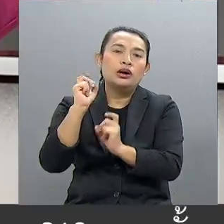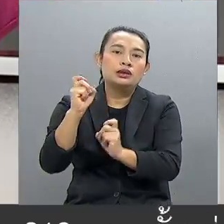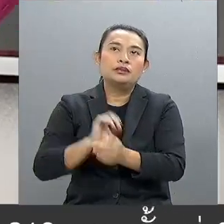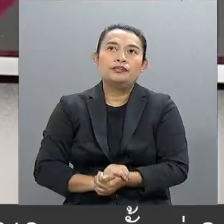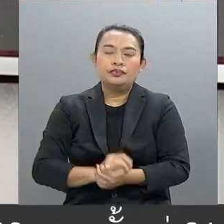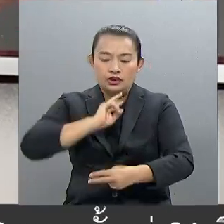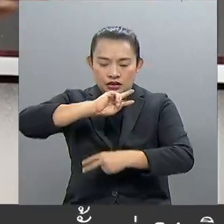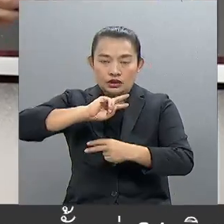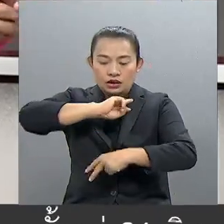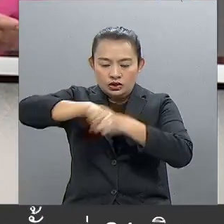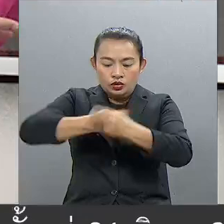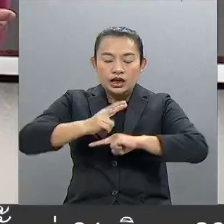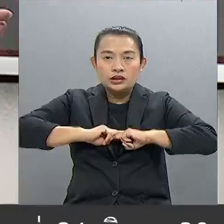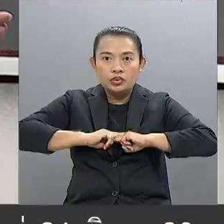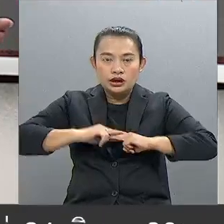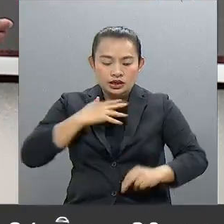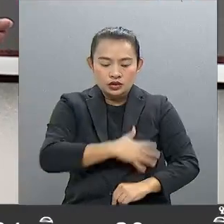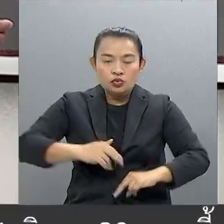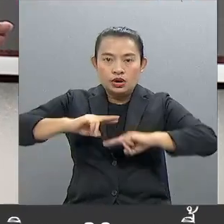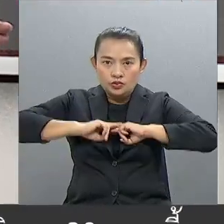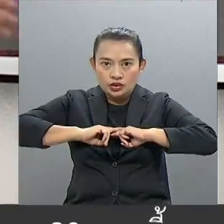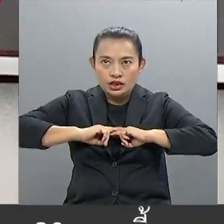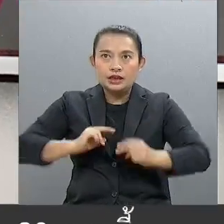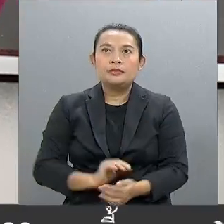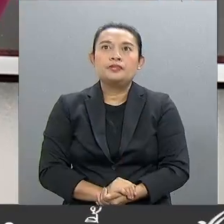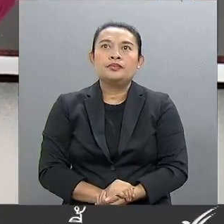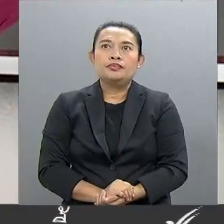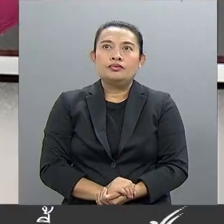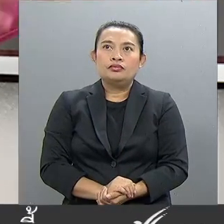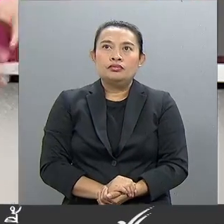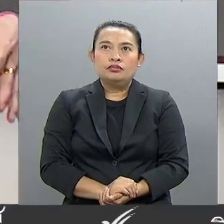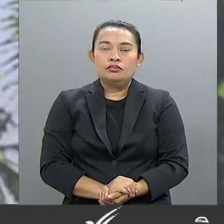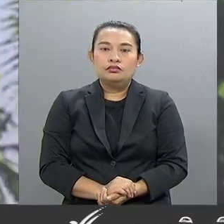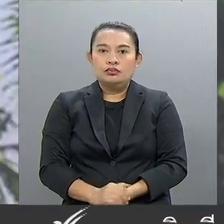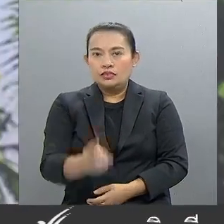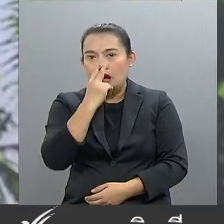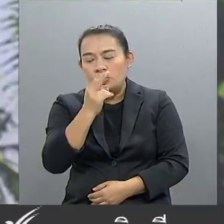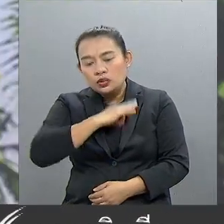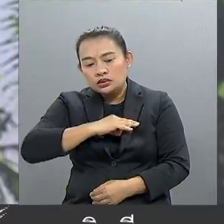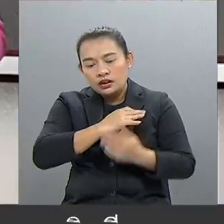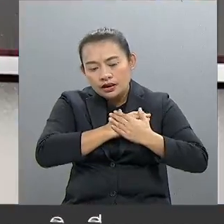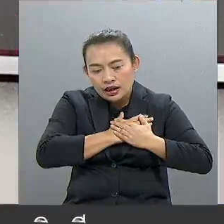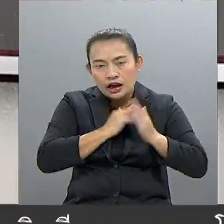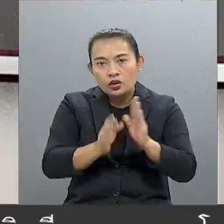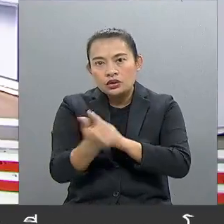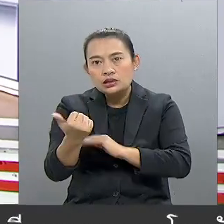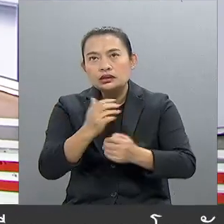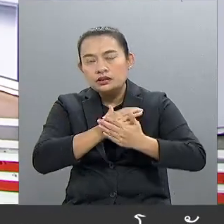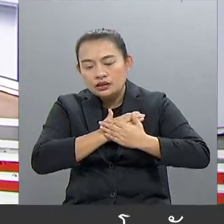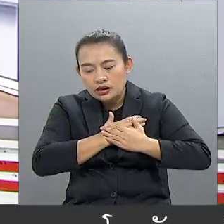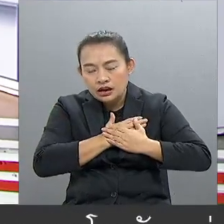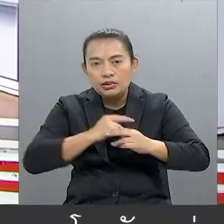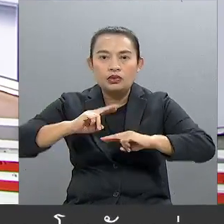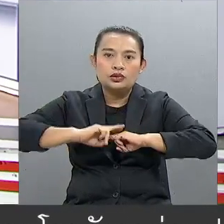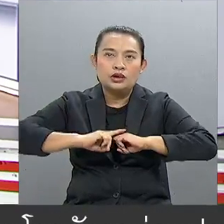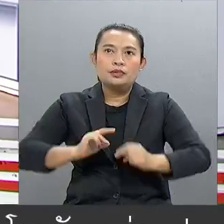ช่วงนี้จะทำกิจกรรมอะไรก็แล้วแต่ว่าดูเป็นคนที่แบบว่ารักคนอื่นมากกว่าตัวเองเนอะรักจักรยานยนต์มากกว่าตัวเอง พอดีรถ